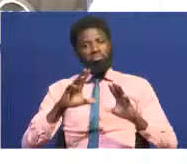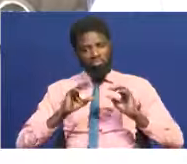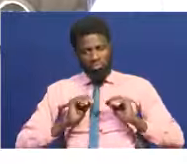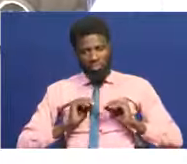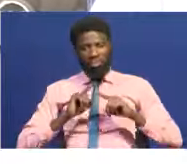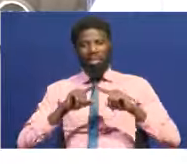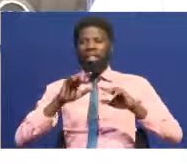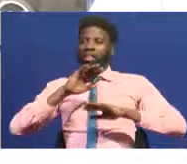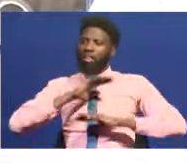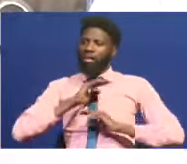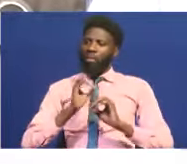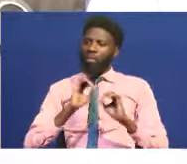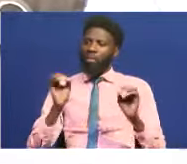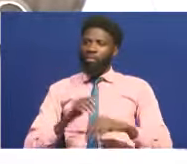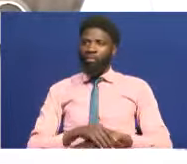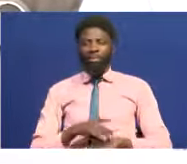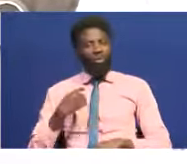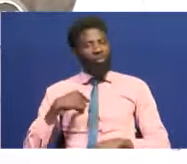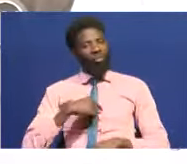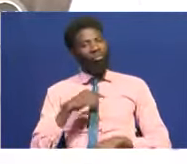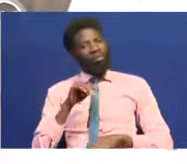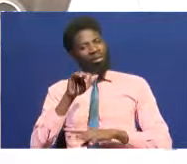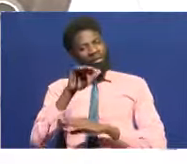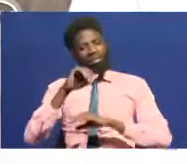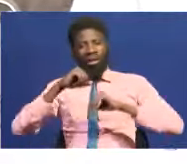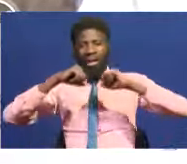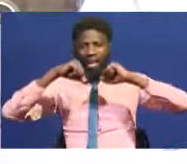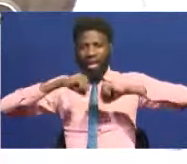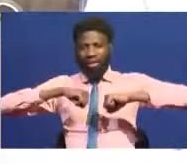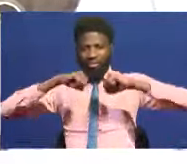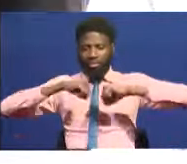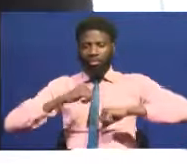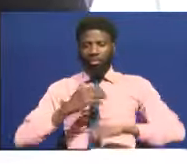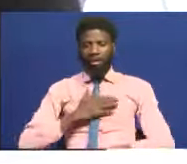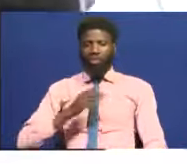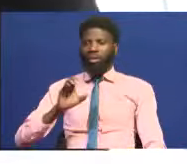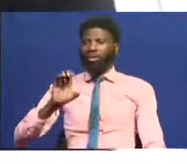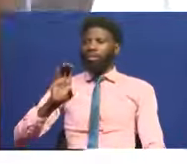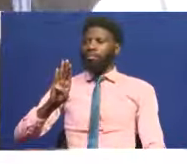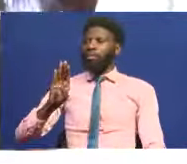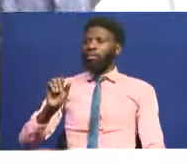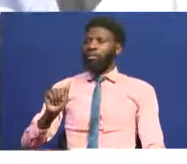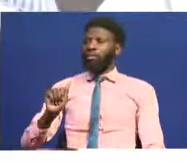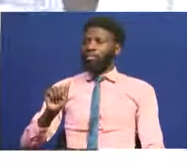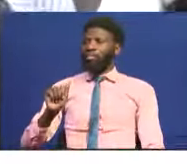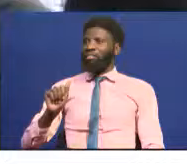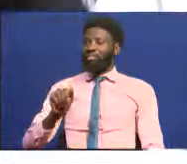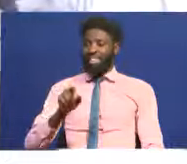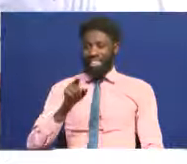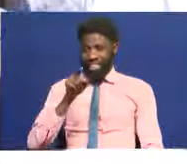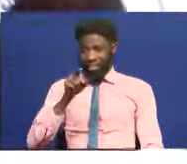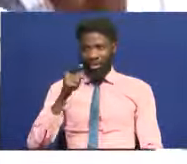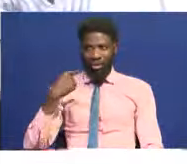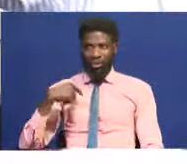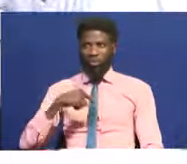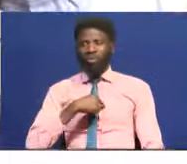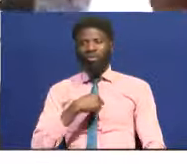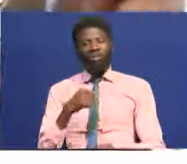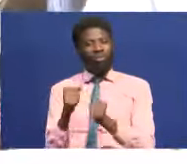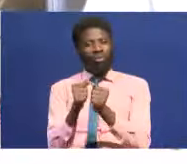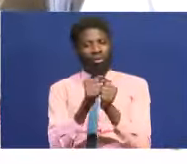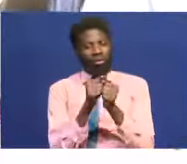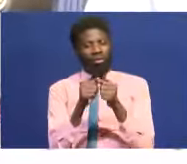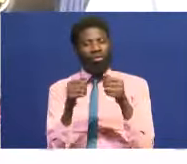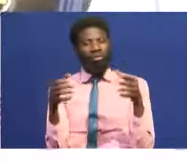we are demanding for a collective bargaining agreement in this sector. Na hiyo collective bargaining agreement, tukae pamoja na waajiri